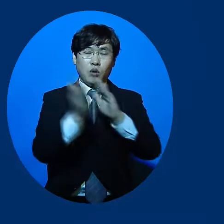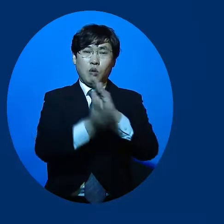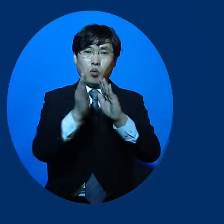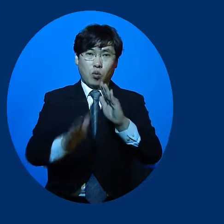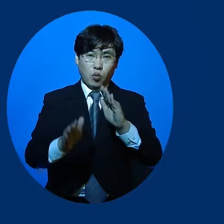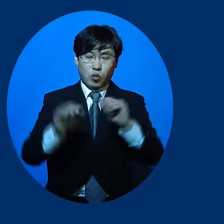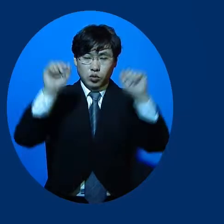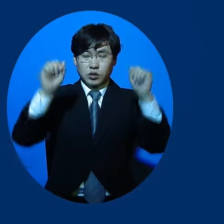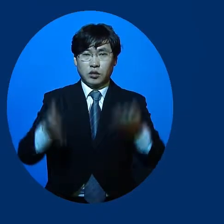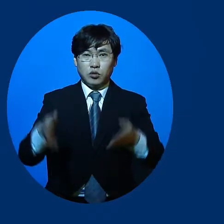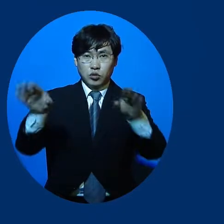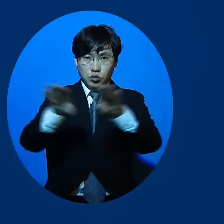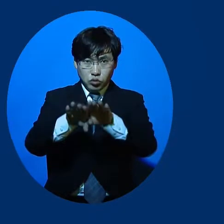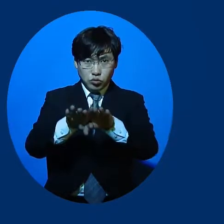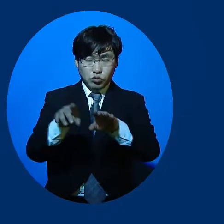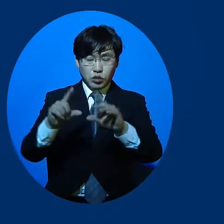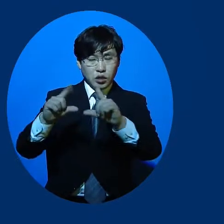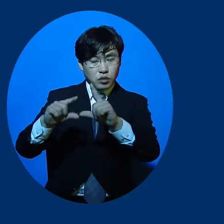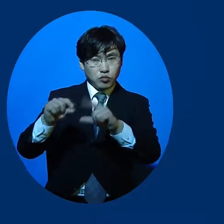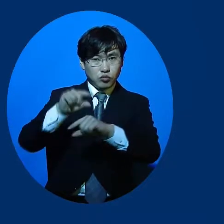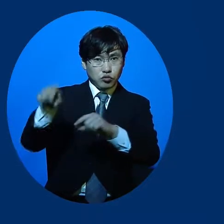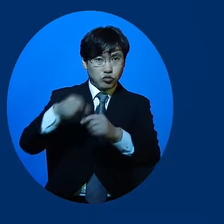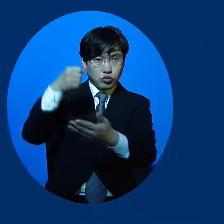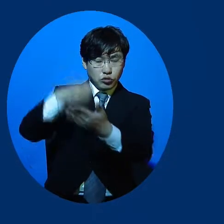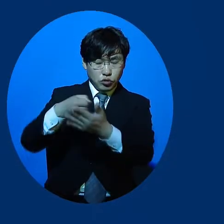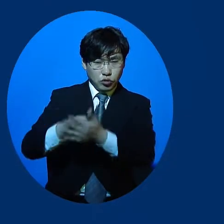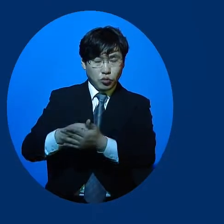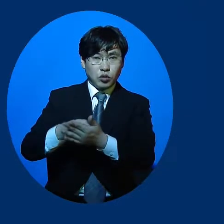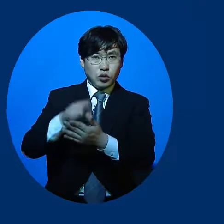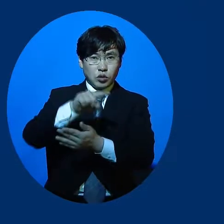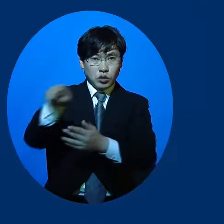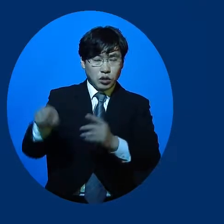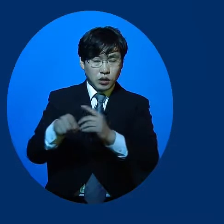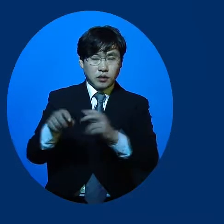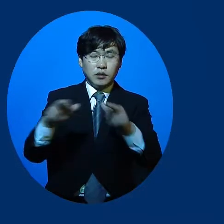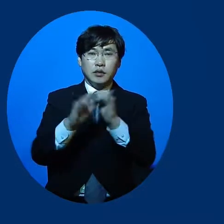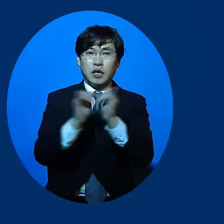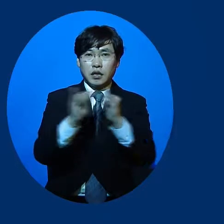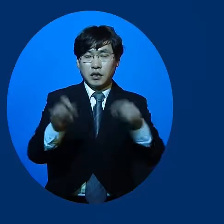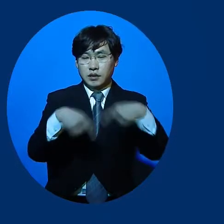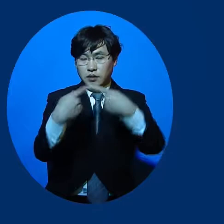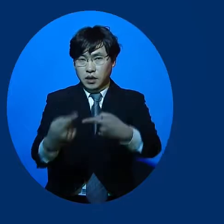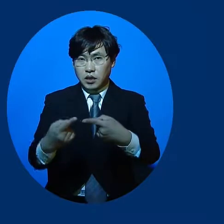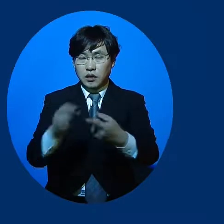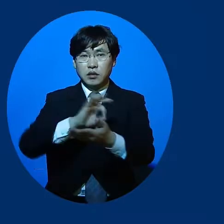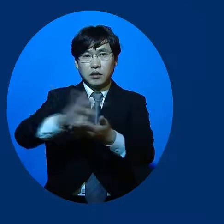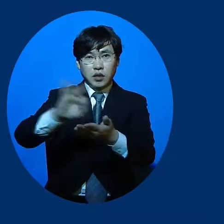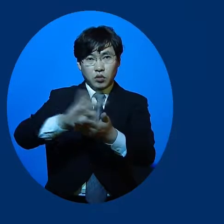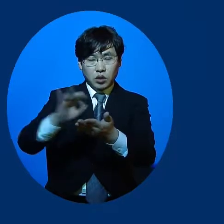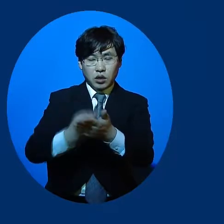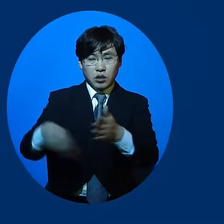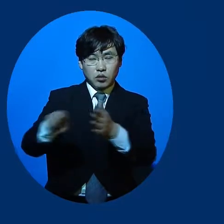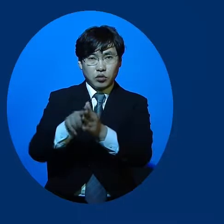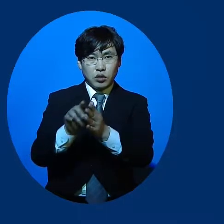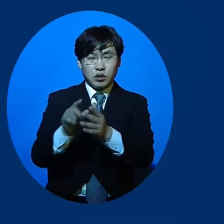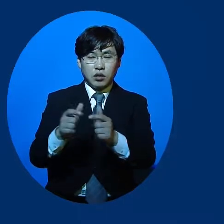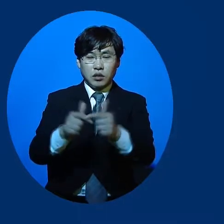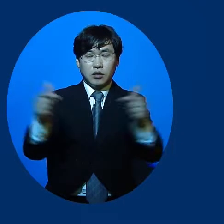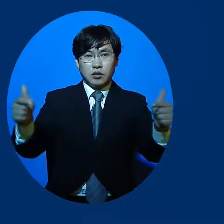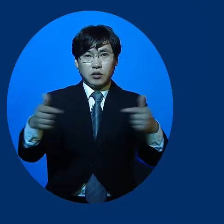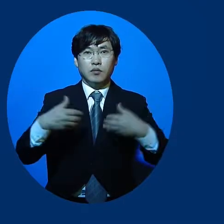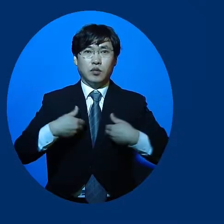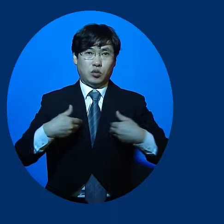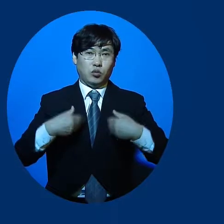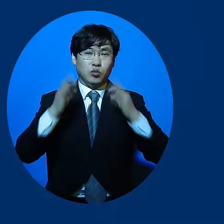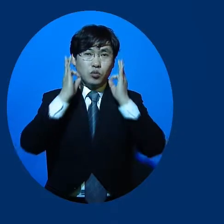공공체육시설의 일부분을 지정하여 기존 시설에서의 장애인 체육활동 기회를 확대하려는 노력도